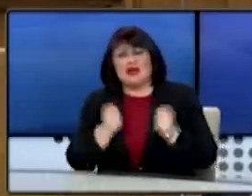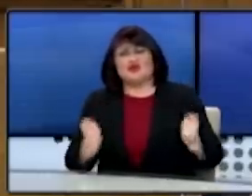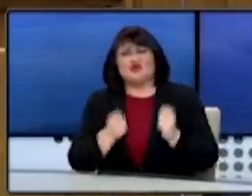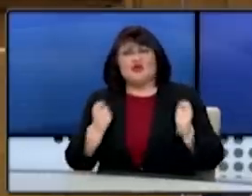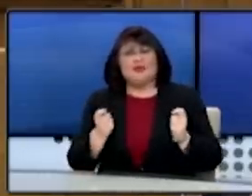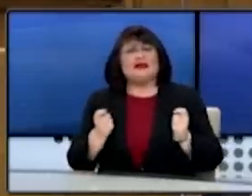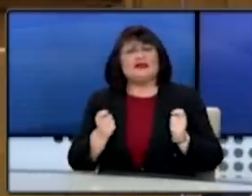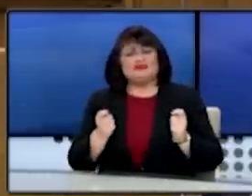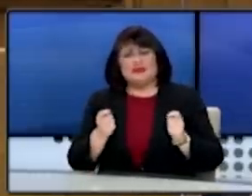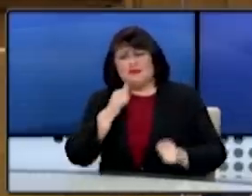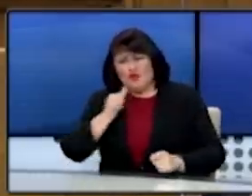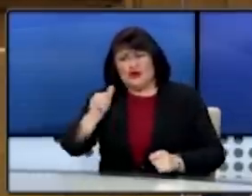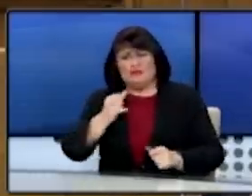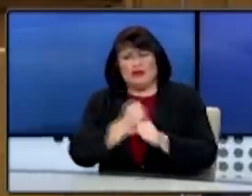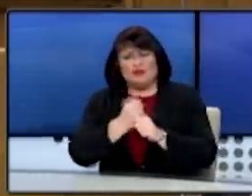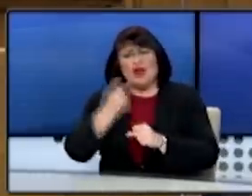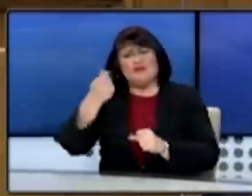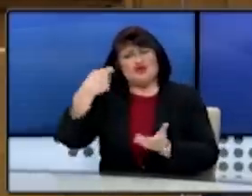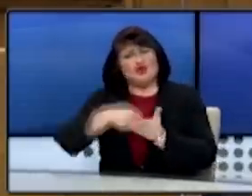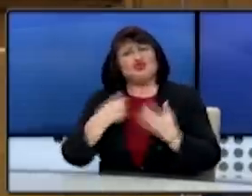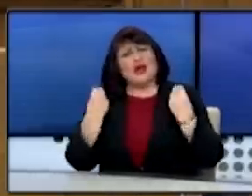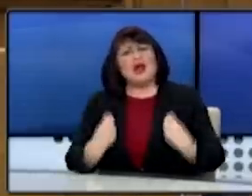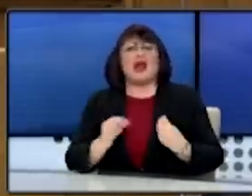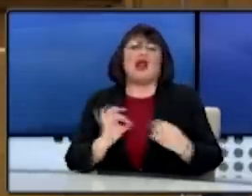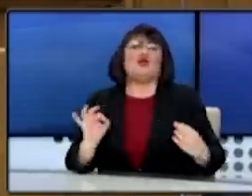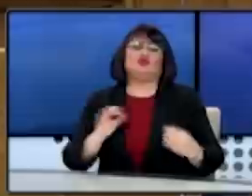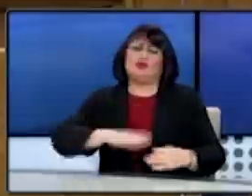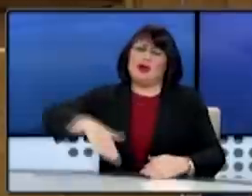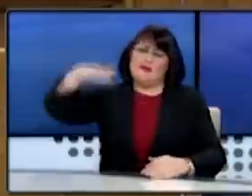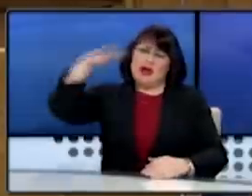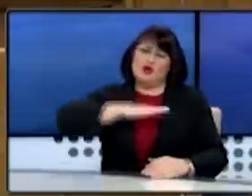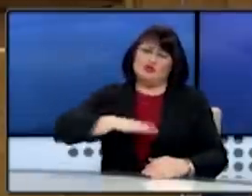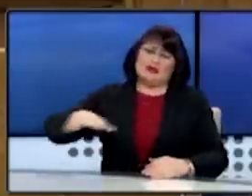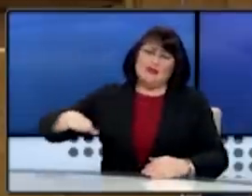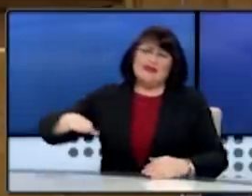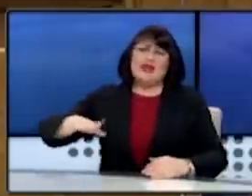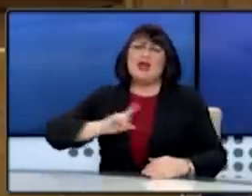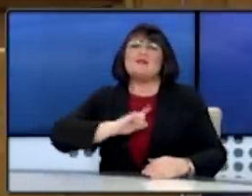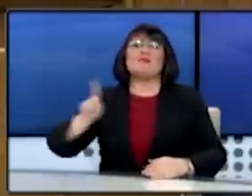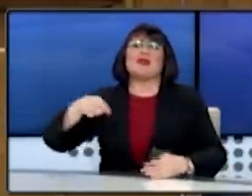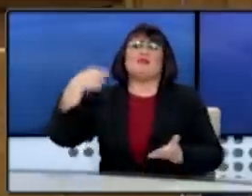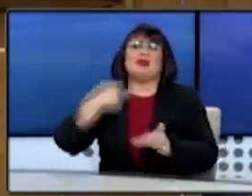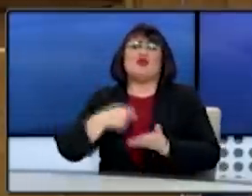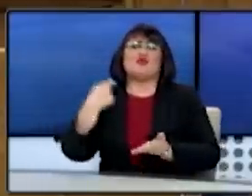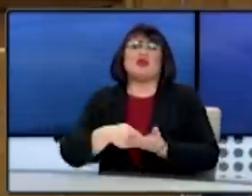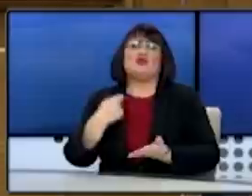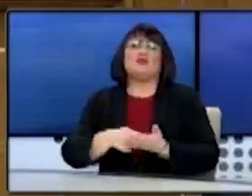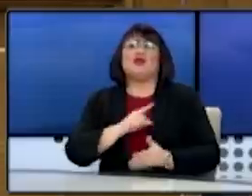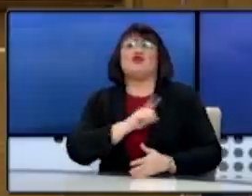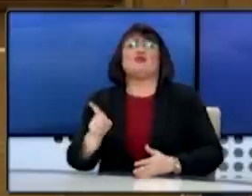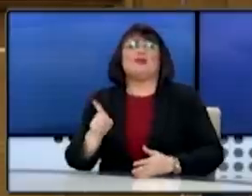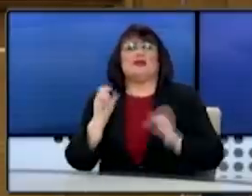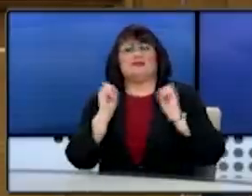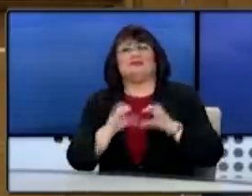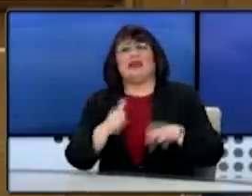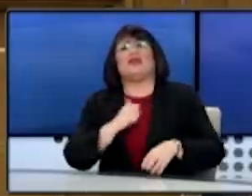μια σταθερή δουλειά για ένα καλό μισθό, να μπορούν να μεγαλώσουν τα παιδιά τους χωρίς να πληρώνουν ακριβά για τη